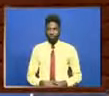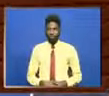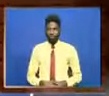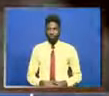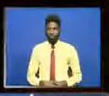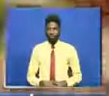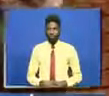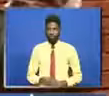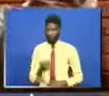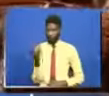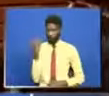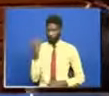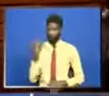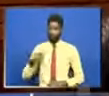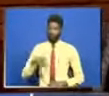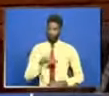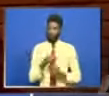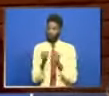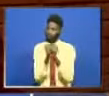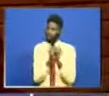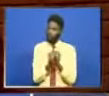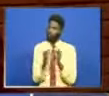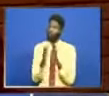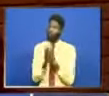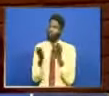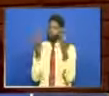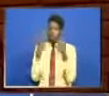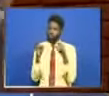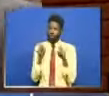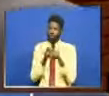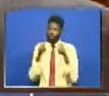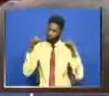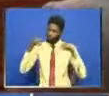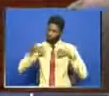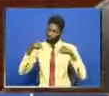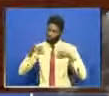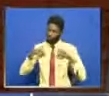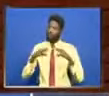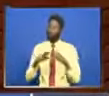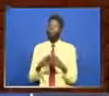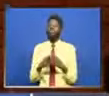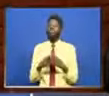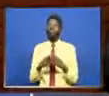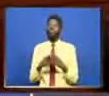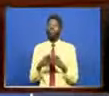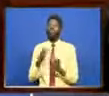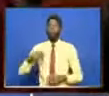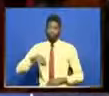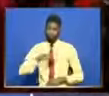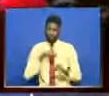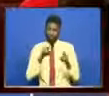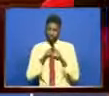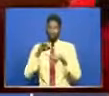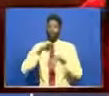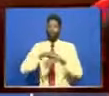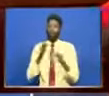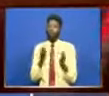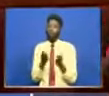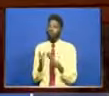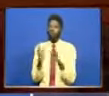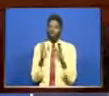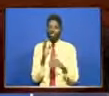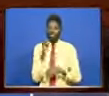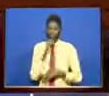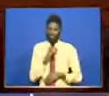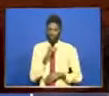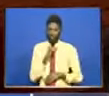Tulishinda pamoja jana na leo vile tumepata nafasi